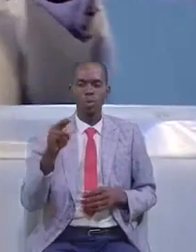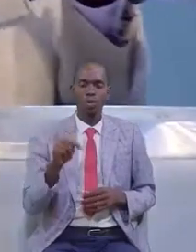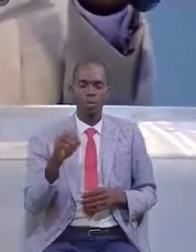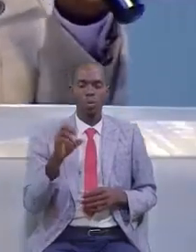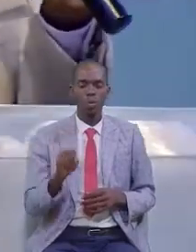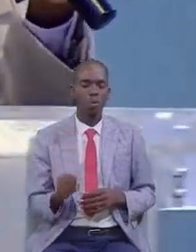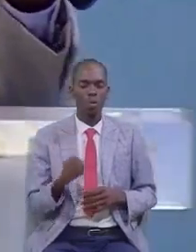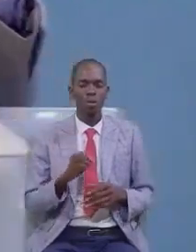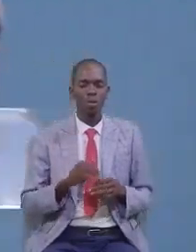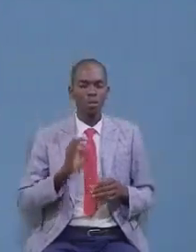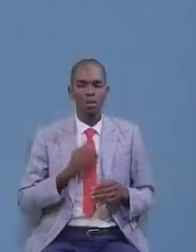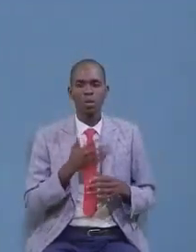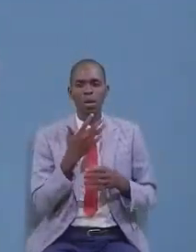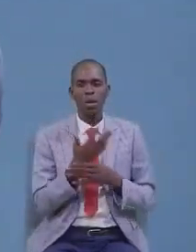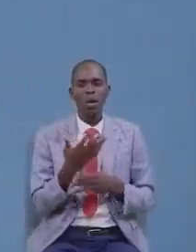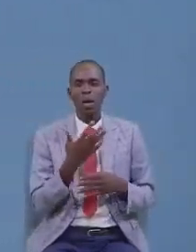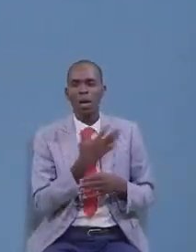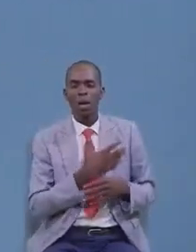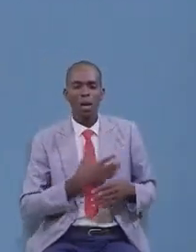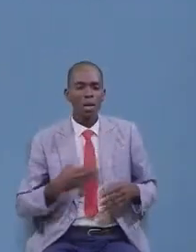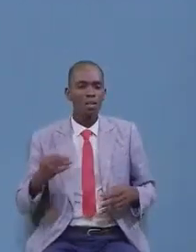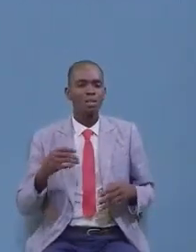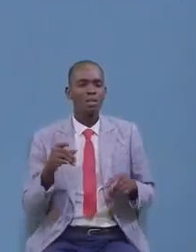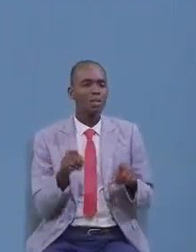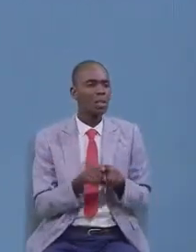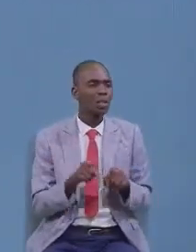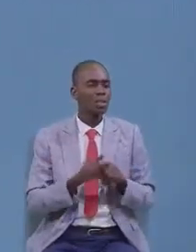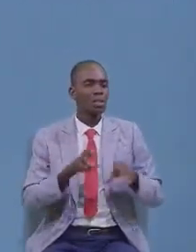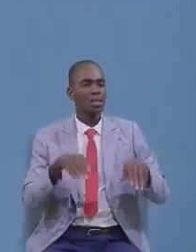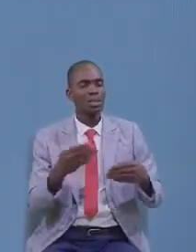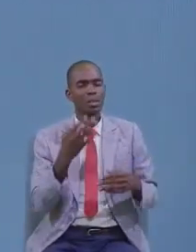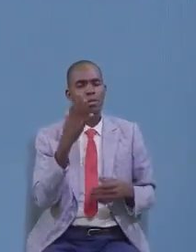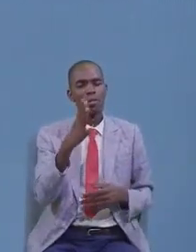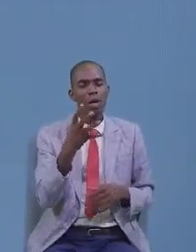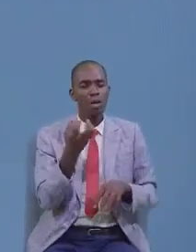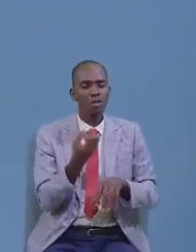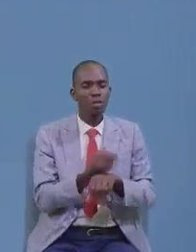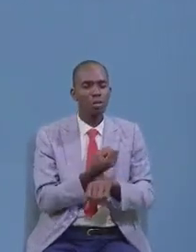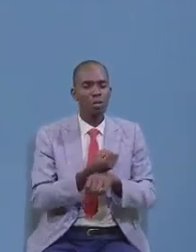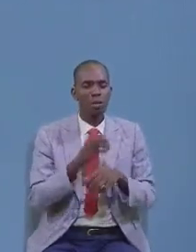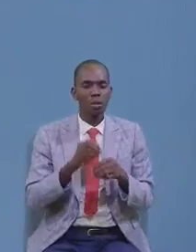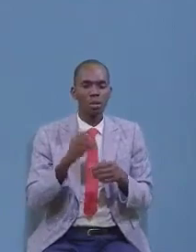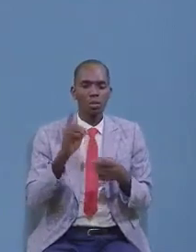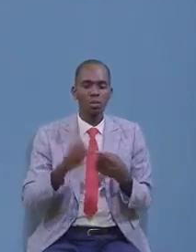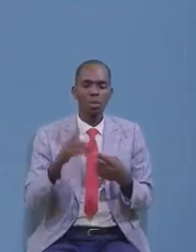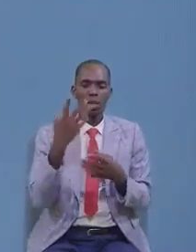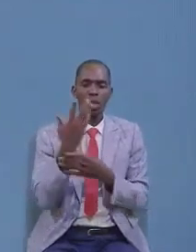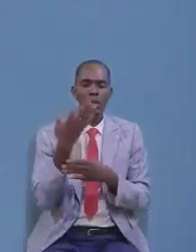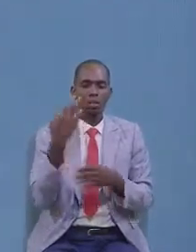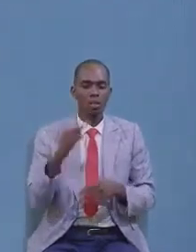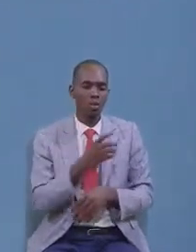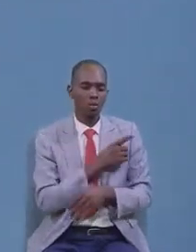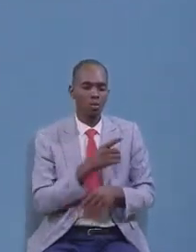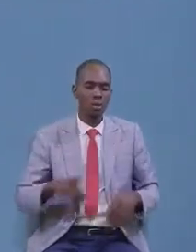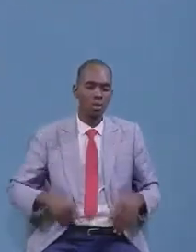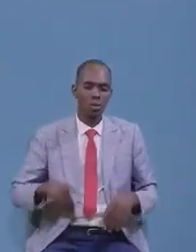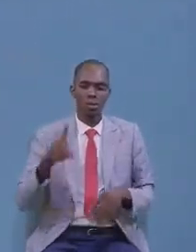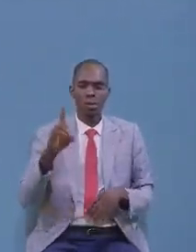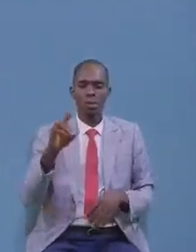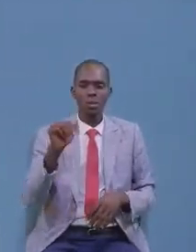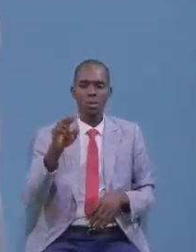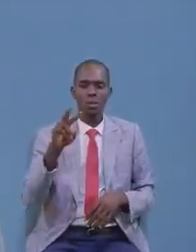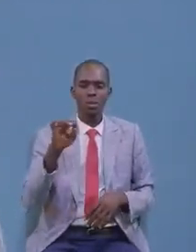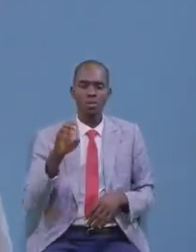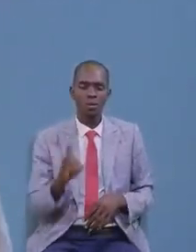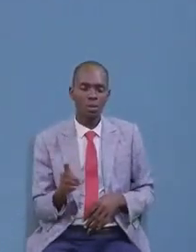Like he put 5 stones in the hand of David. అవి ఎలా ఉంటాయంటే దావీదు చేతిలో 5 గులకరాళ్ళలా ఉంటాయి. David did